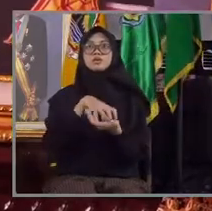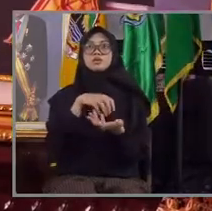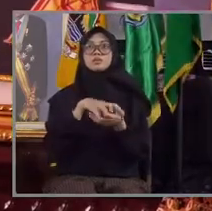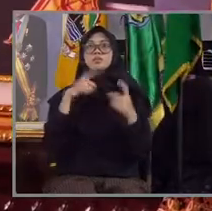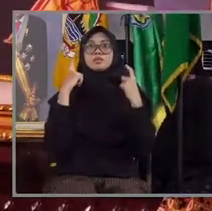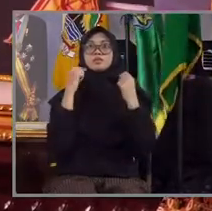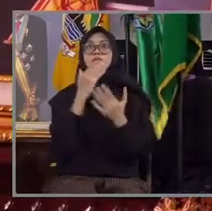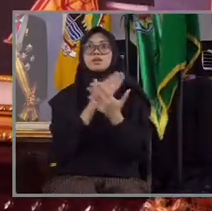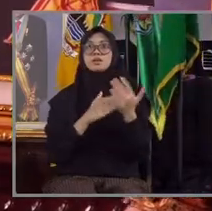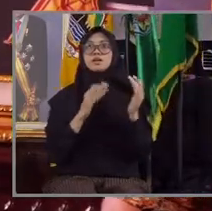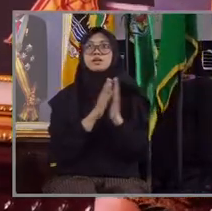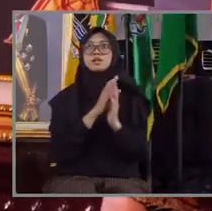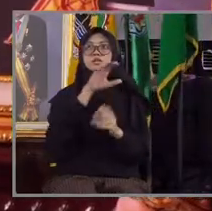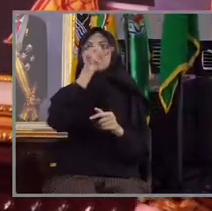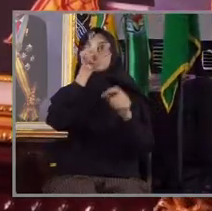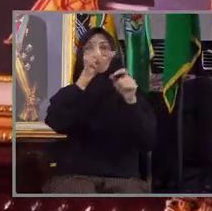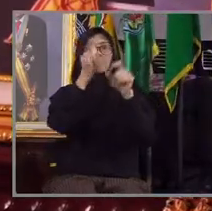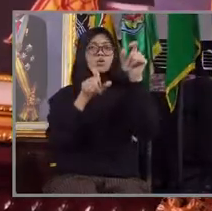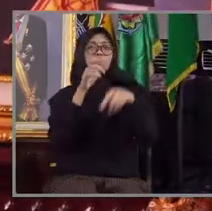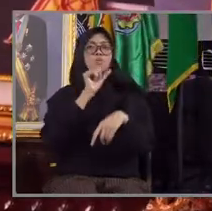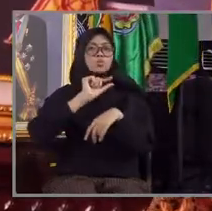dan seluruh undangan.